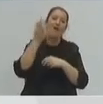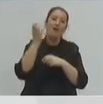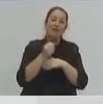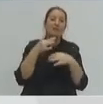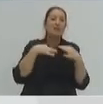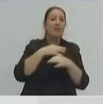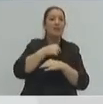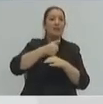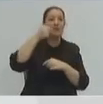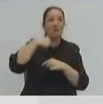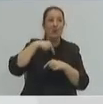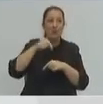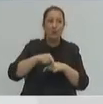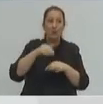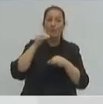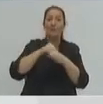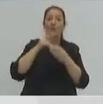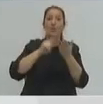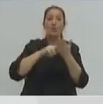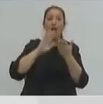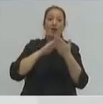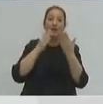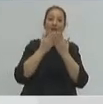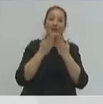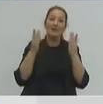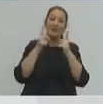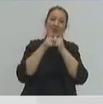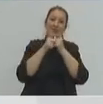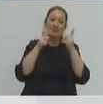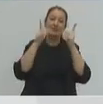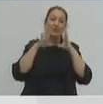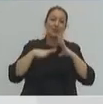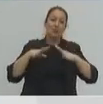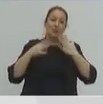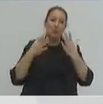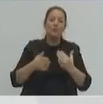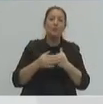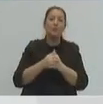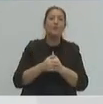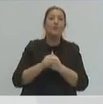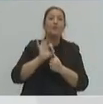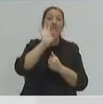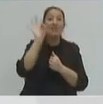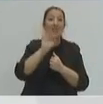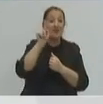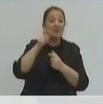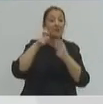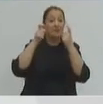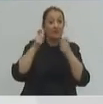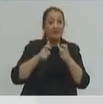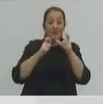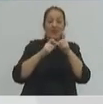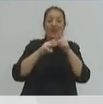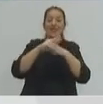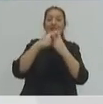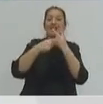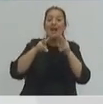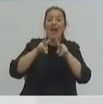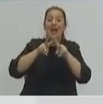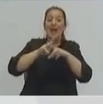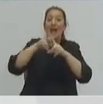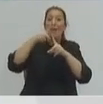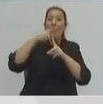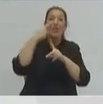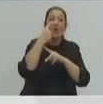Sayın Başkanım, ben buradan meclis üyesi arkadaşlarıma şöyle bir seslenişte bulunmak istiyorum. Silivri'de bulunan Seymen Katı